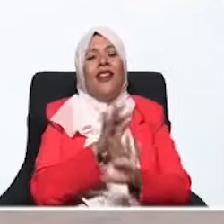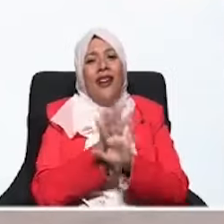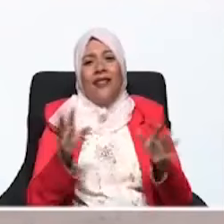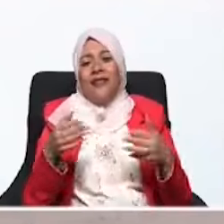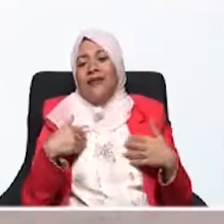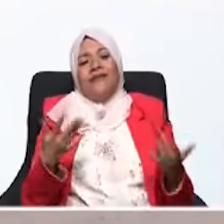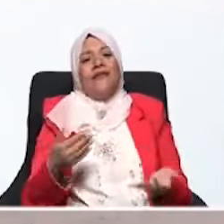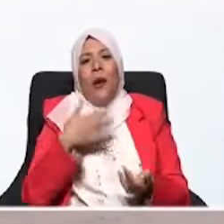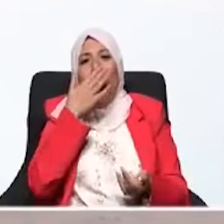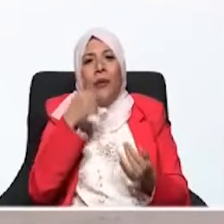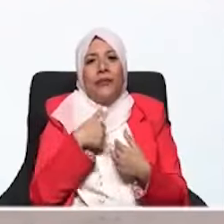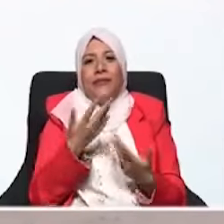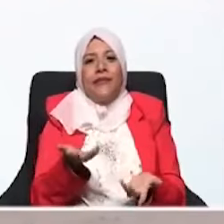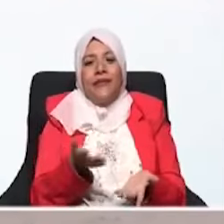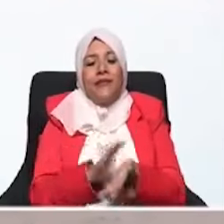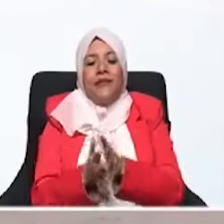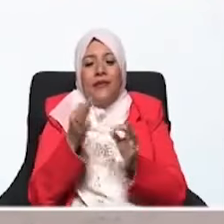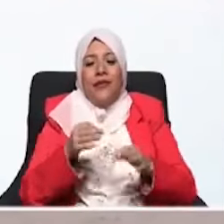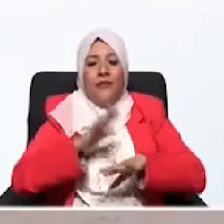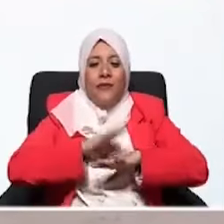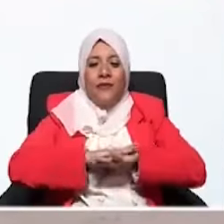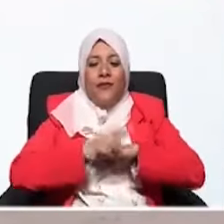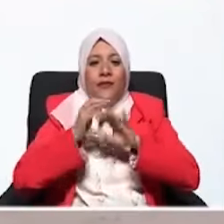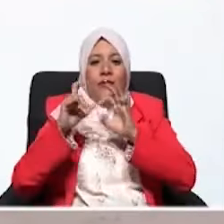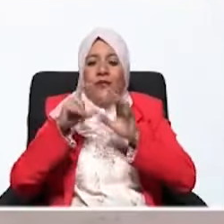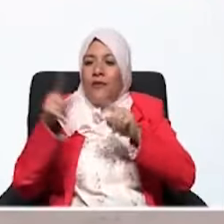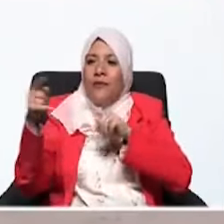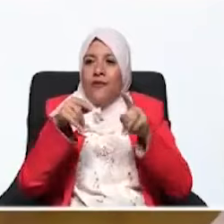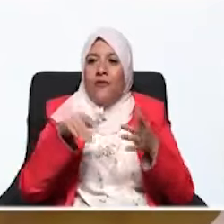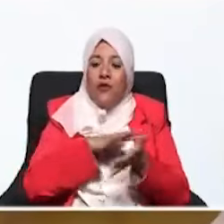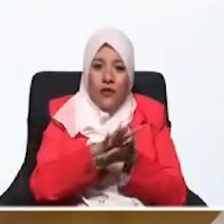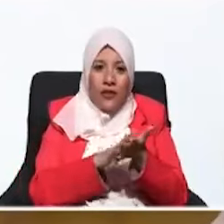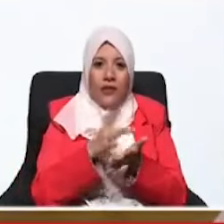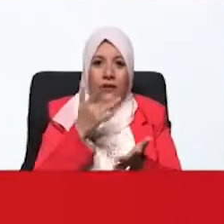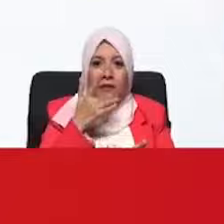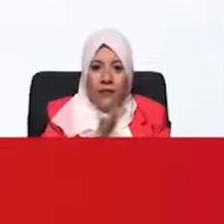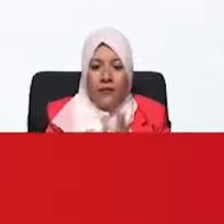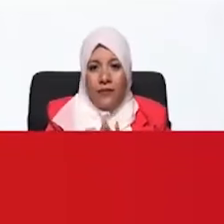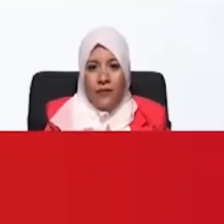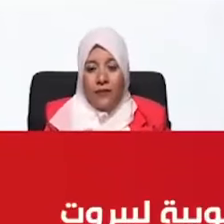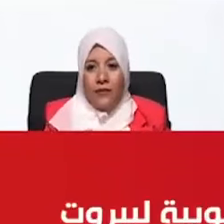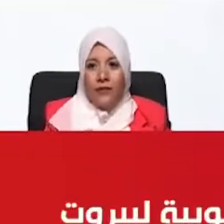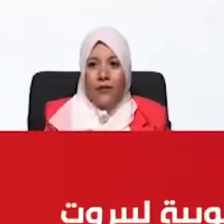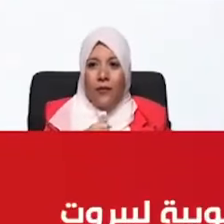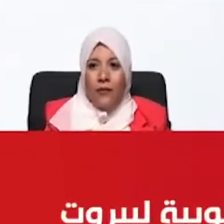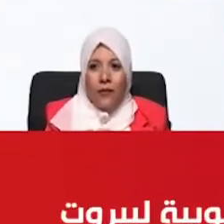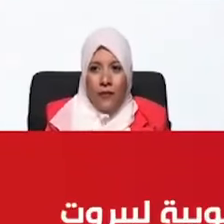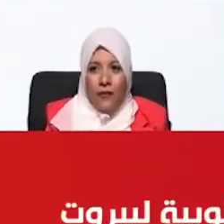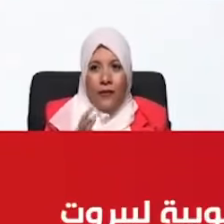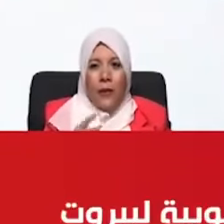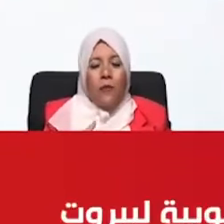انا بق بابا دلوقتي فانا من البيت للتصوير يعني مافيش اي خناقات بينكم على الغيره يعني لا